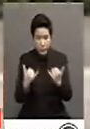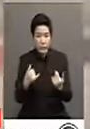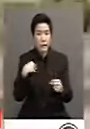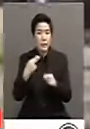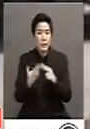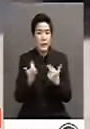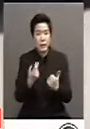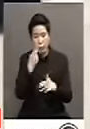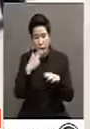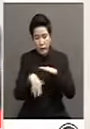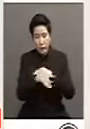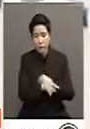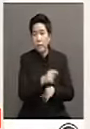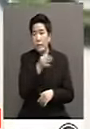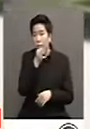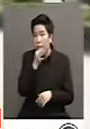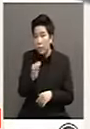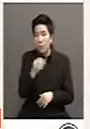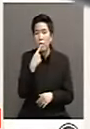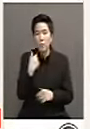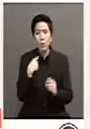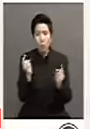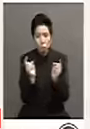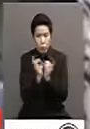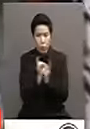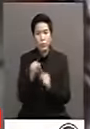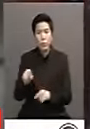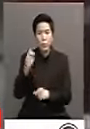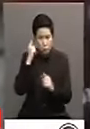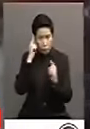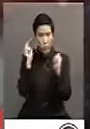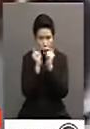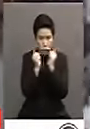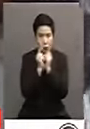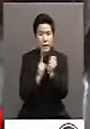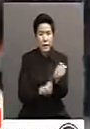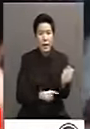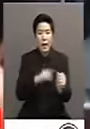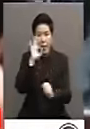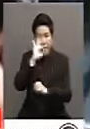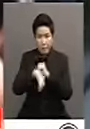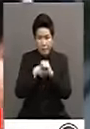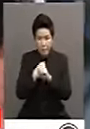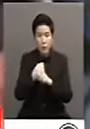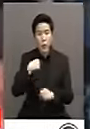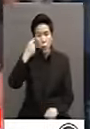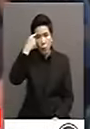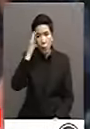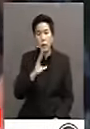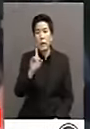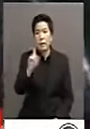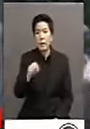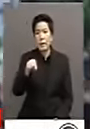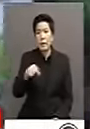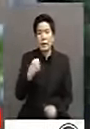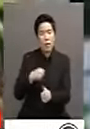ฝั่งโจทก่อนนะครับพยานเบิกความว่ารู้จักกับหมอนิ่มบอกว่ารู้จักมานานกว่า9ปีฮะและทราบว่าผู้ตายท